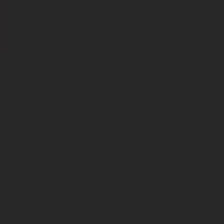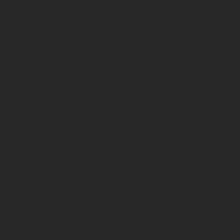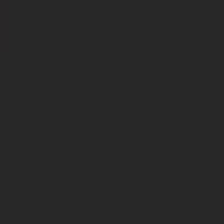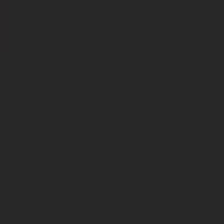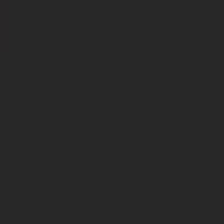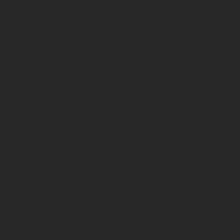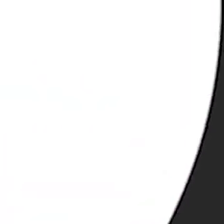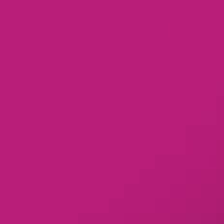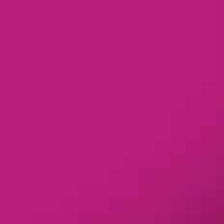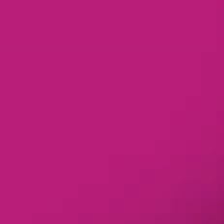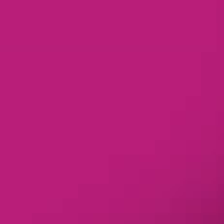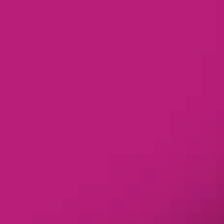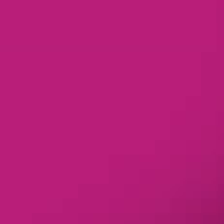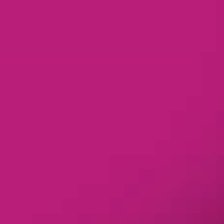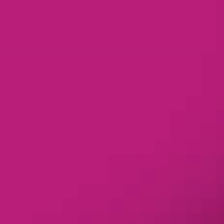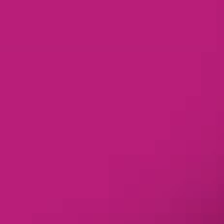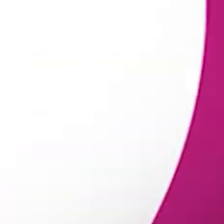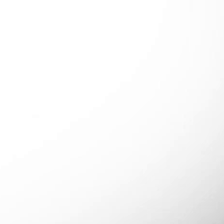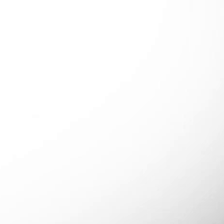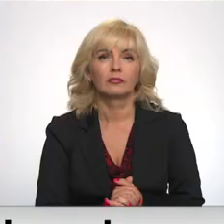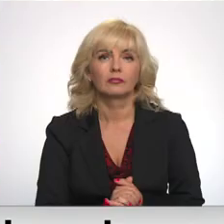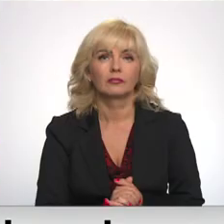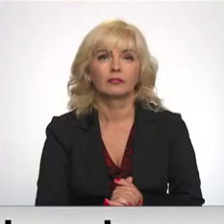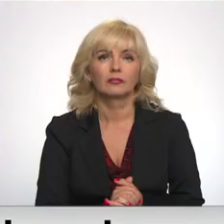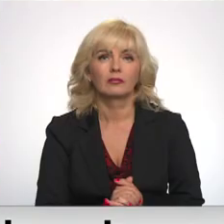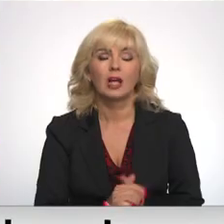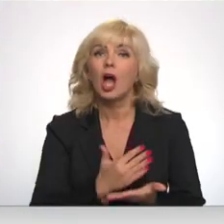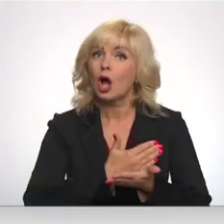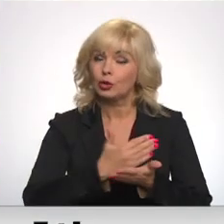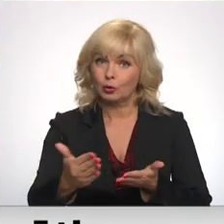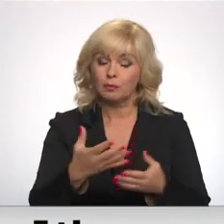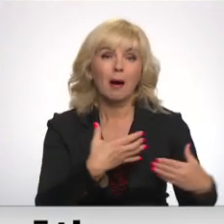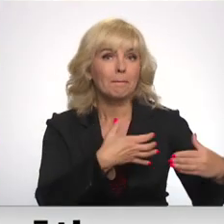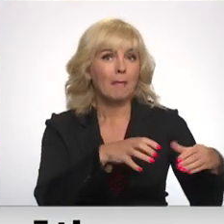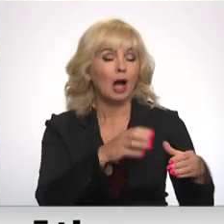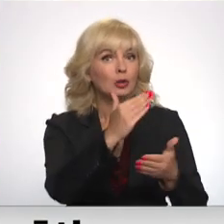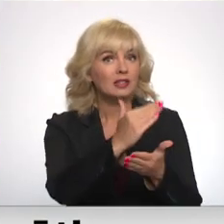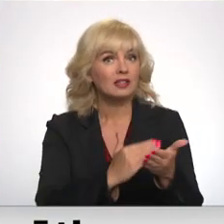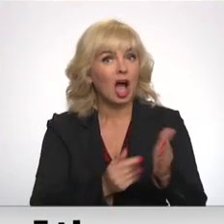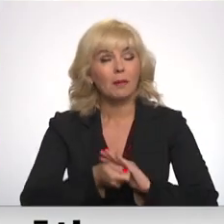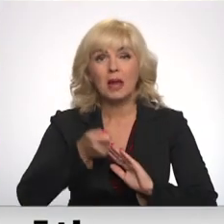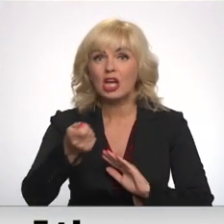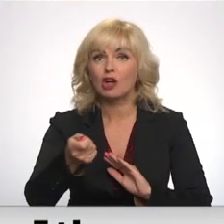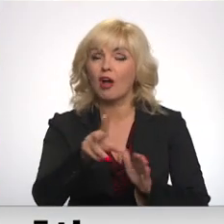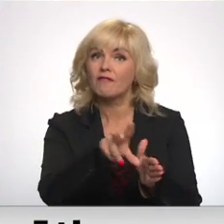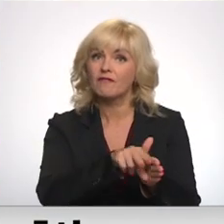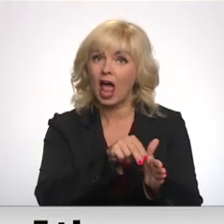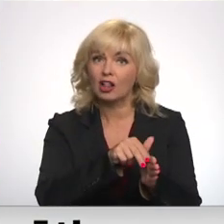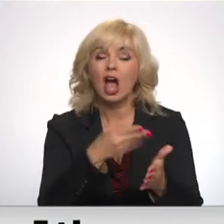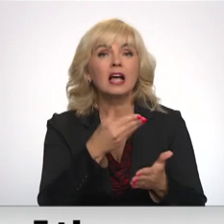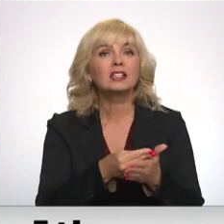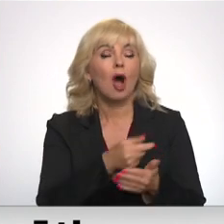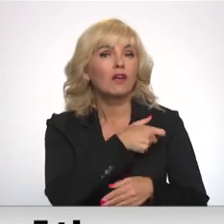Re, viss ēters ir te! Turpinās partiju sarakstu iesniegšana vēlēšanām. Savu